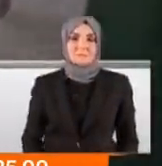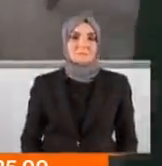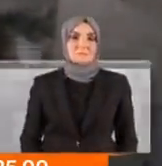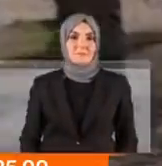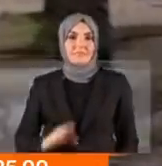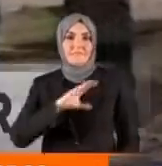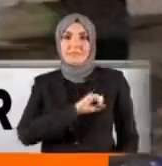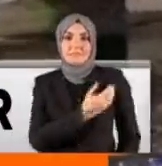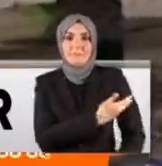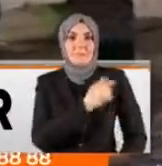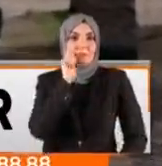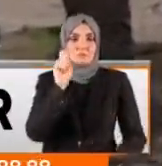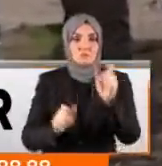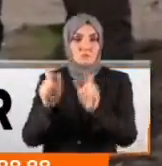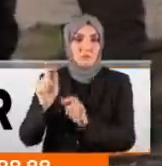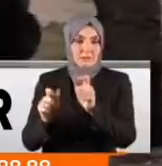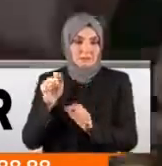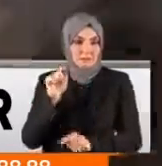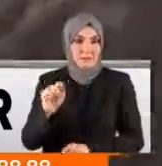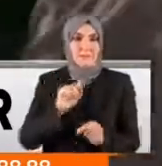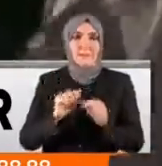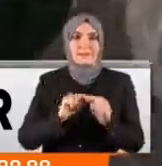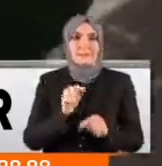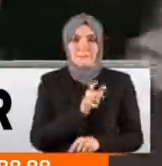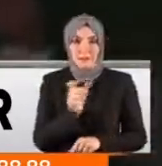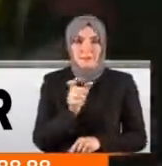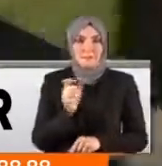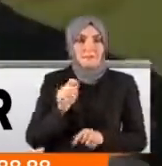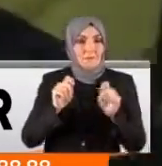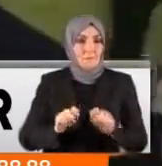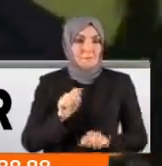o Filistinli Müslümanları plastik mermilerle vurdular